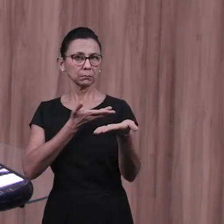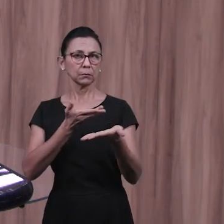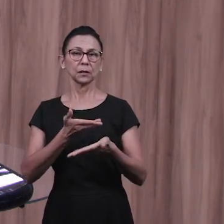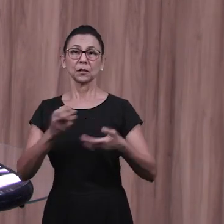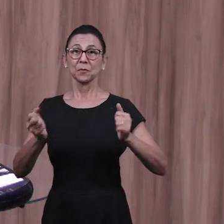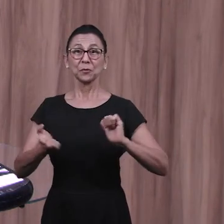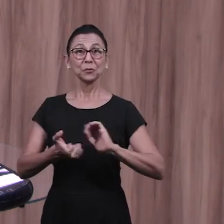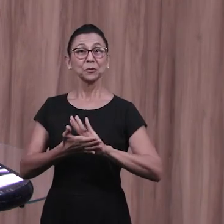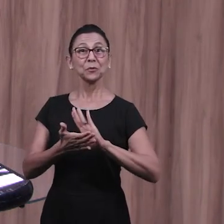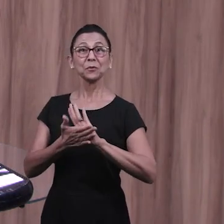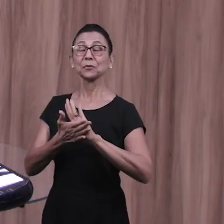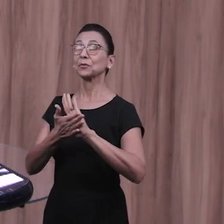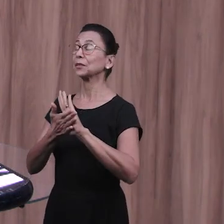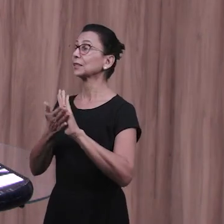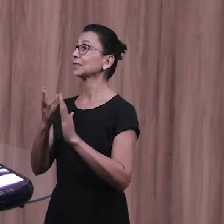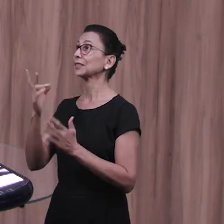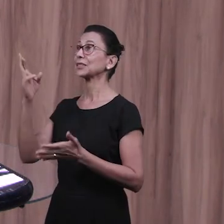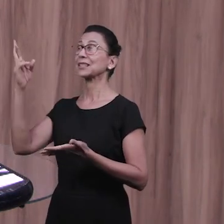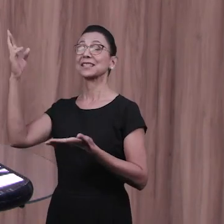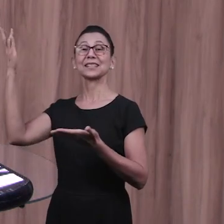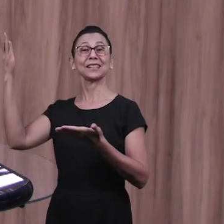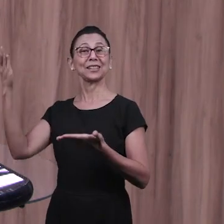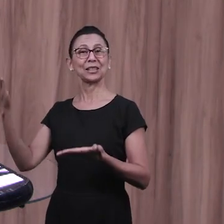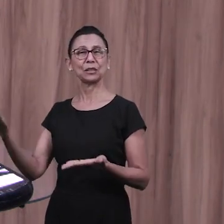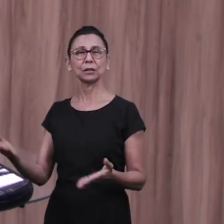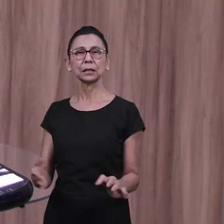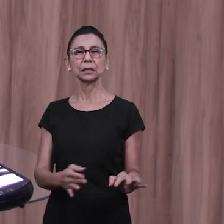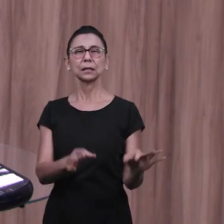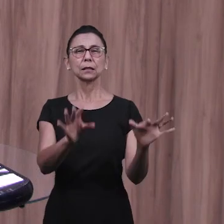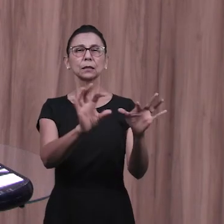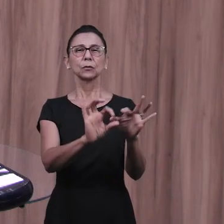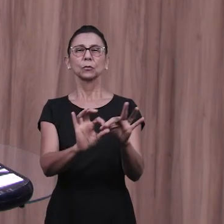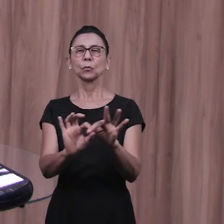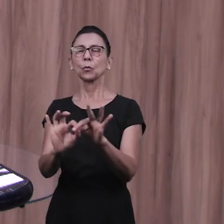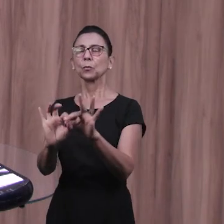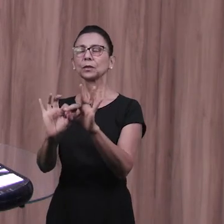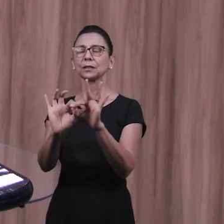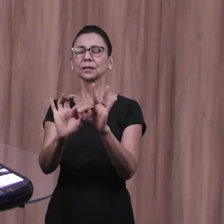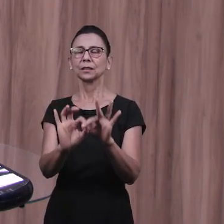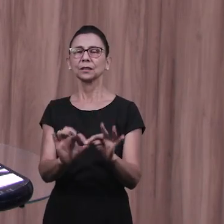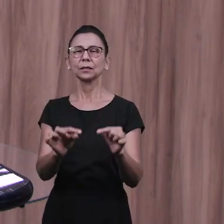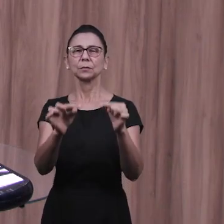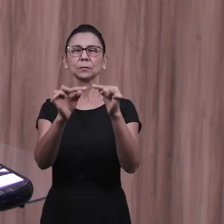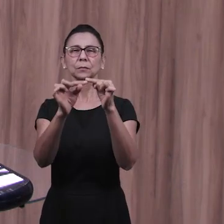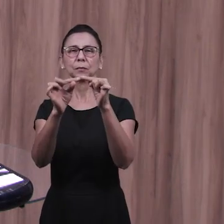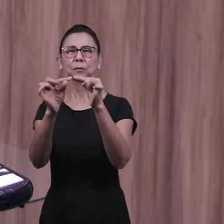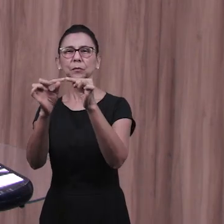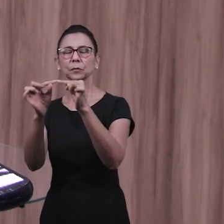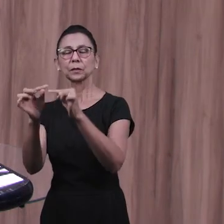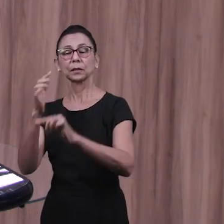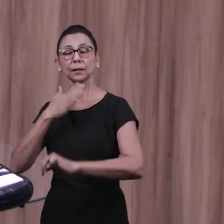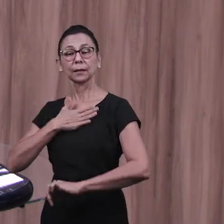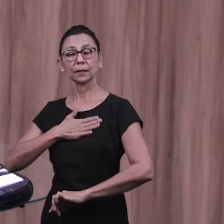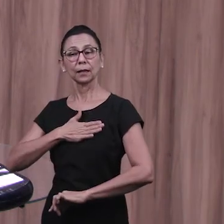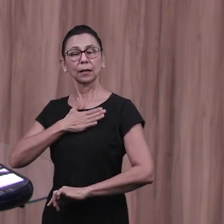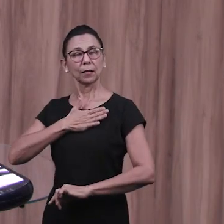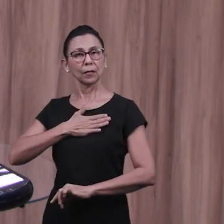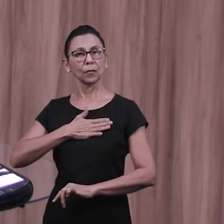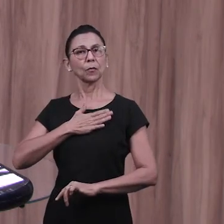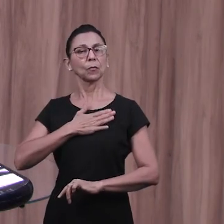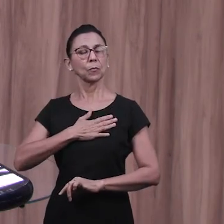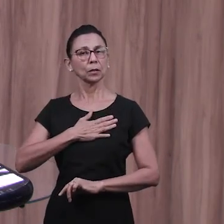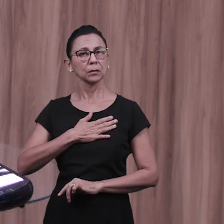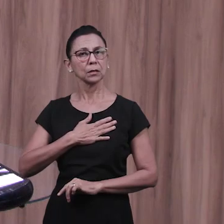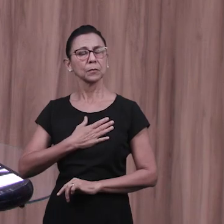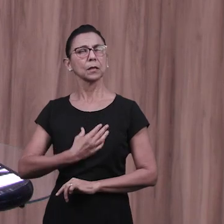Seigneur. Nous devons avoir l'harmonie, l'équilibre. Nous devons vivre la louange et